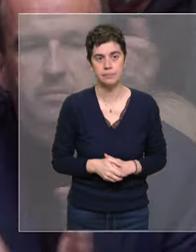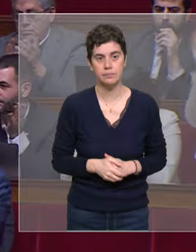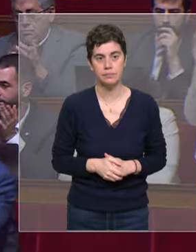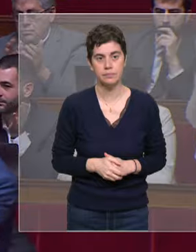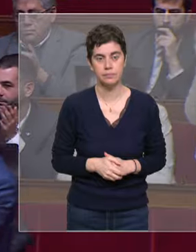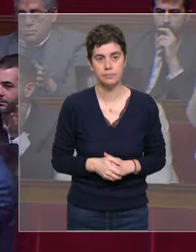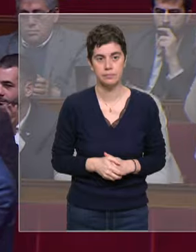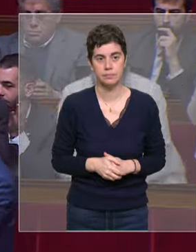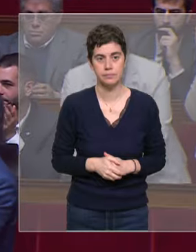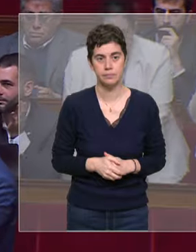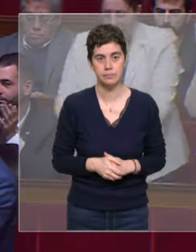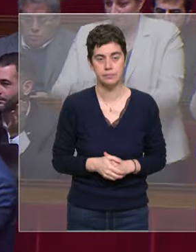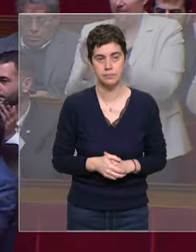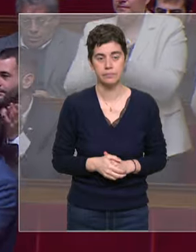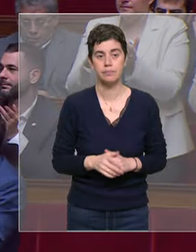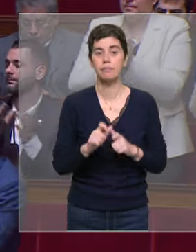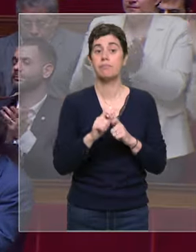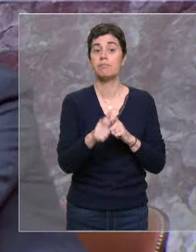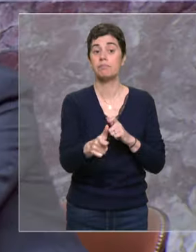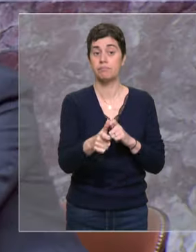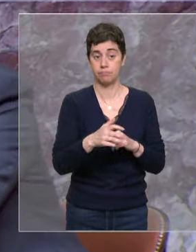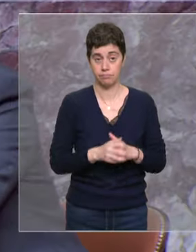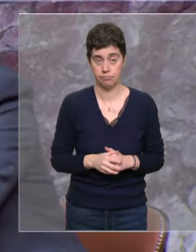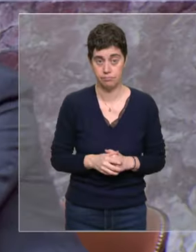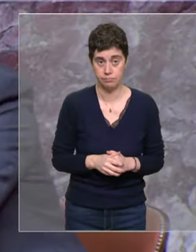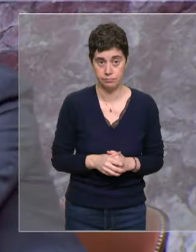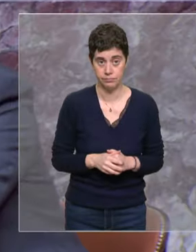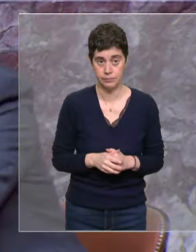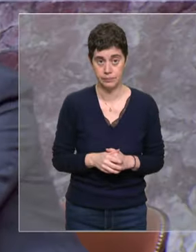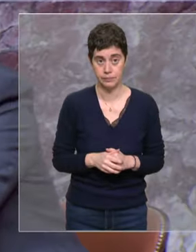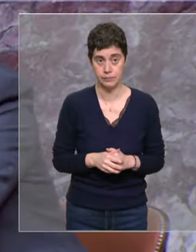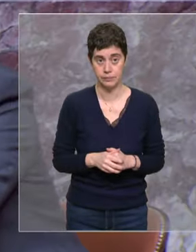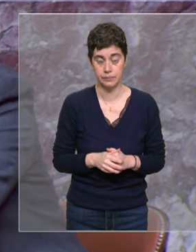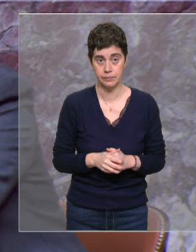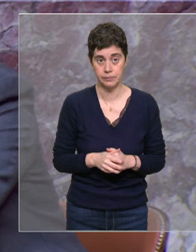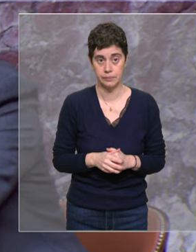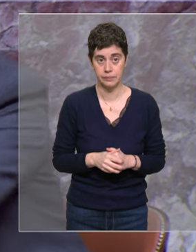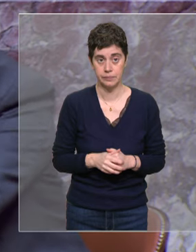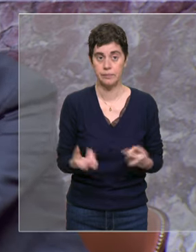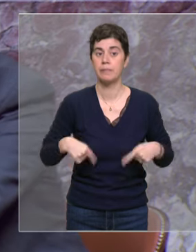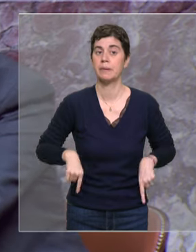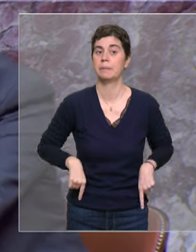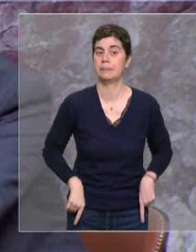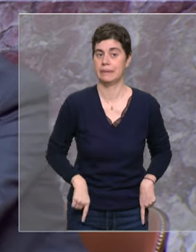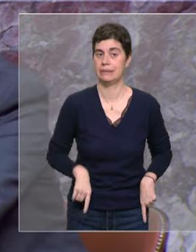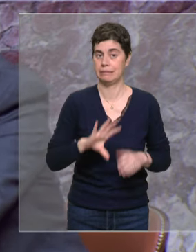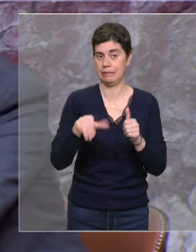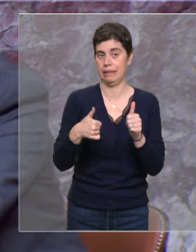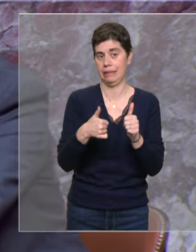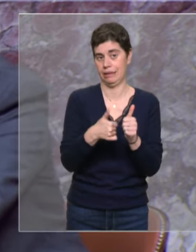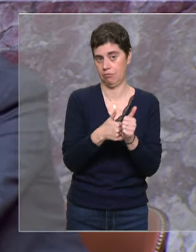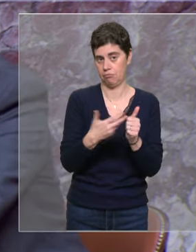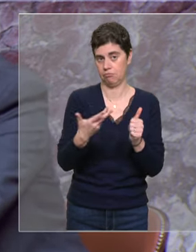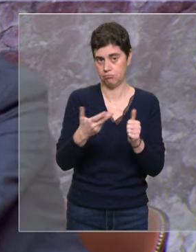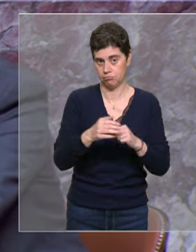Merci. La parole est à Madame Agnès Pannier-Runacher, ministre déléguée auprès du